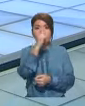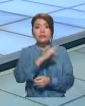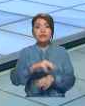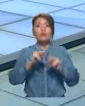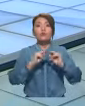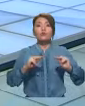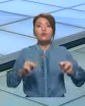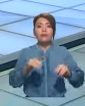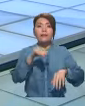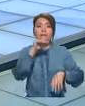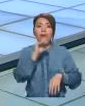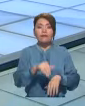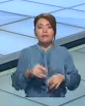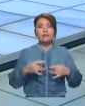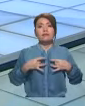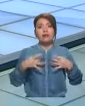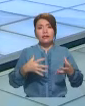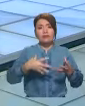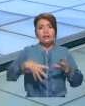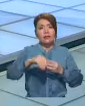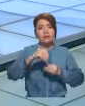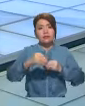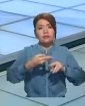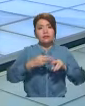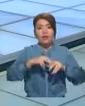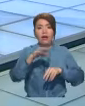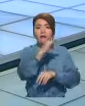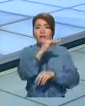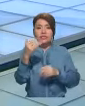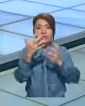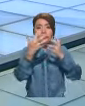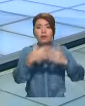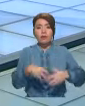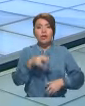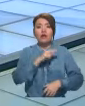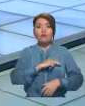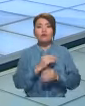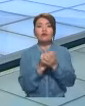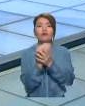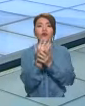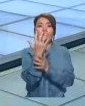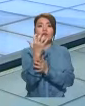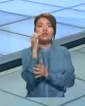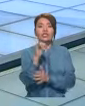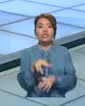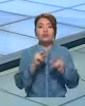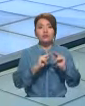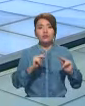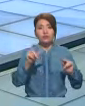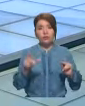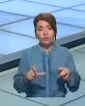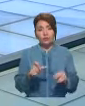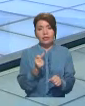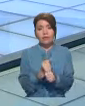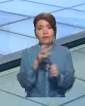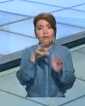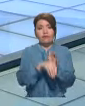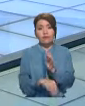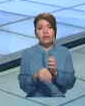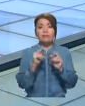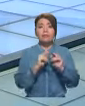отметят профессиональный праздник. По всей стране, согласно официальной статистике, работает свыше 500 тысяч педагогов. И в их числе